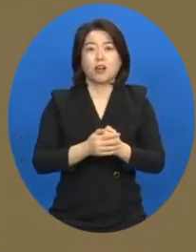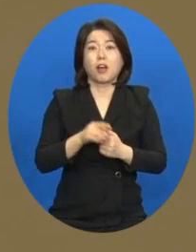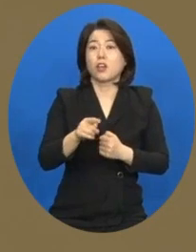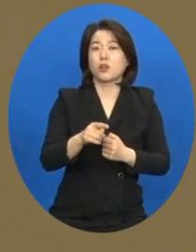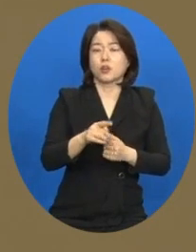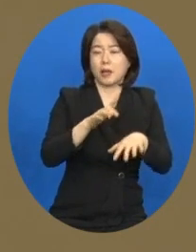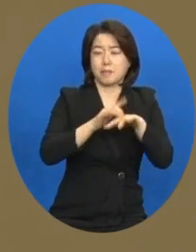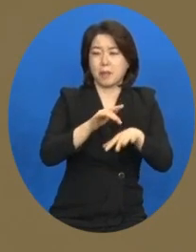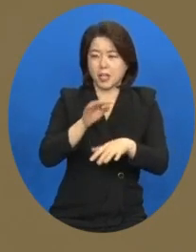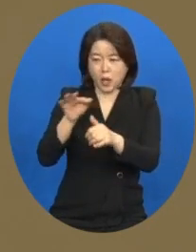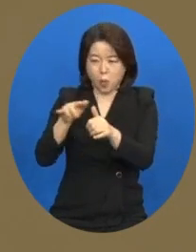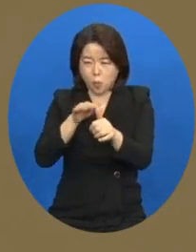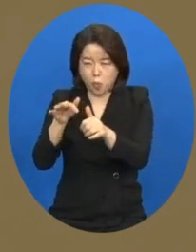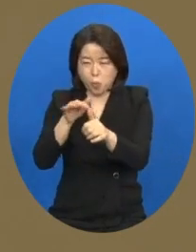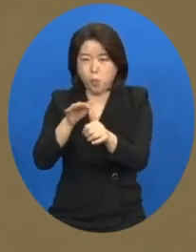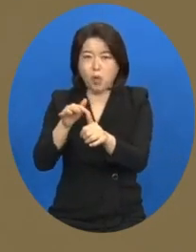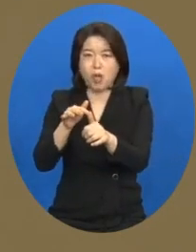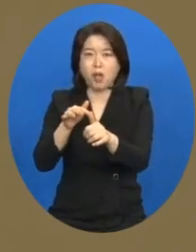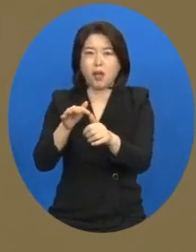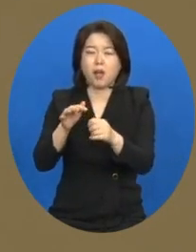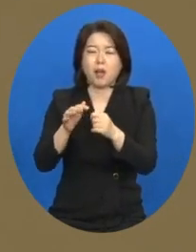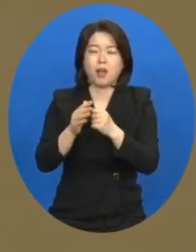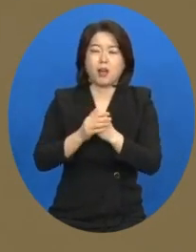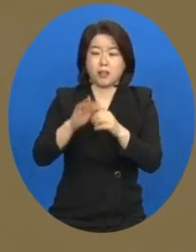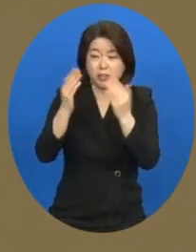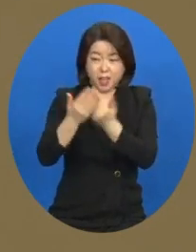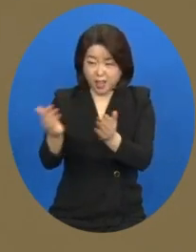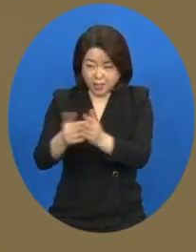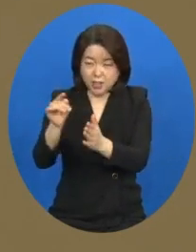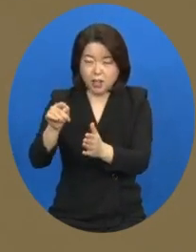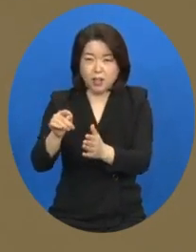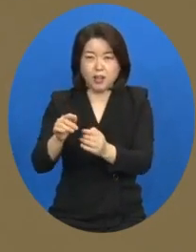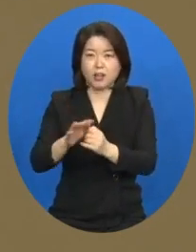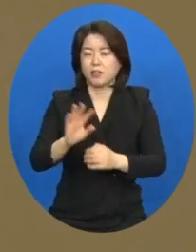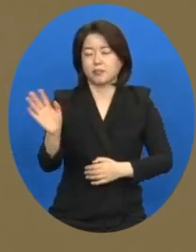그러면 다 끝나. 절대 그렇지 않습니다.